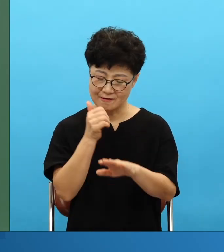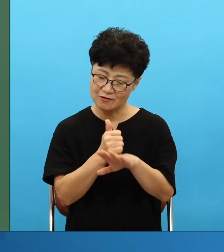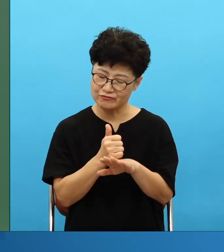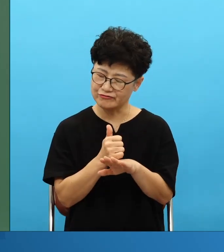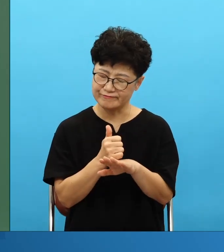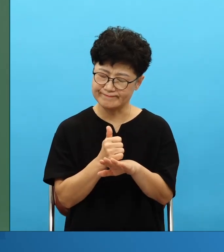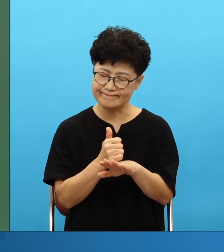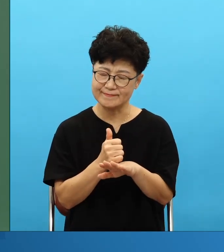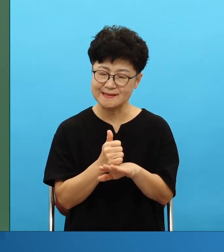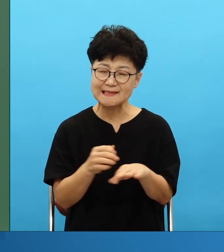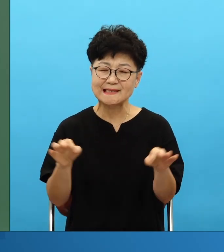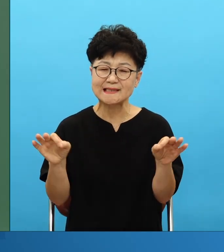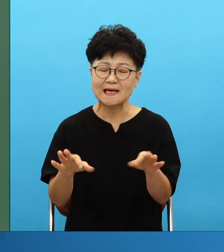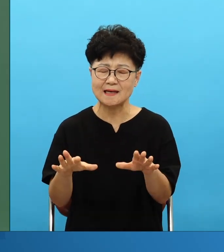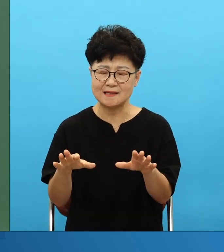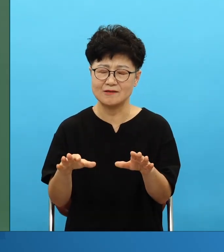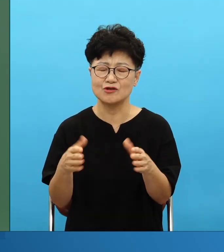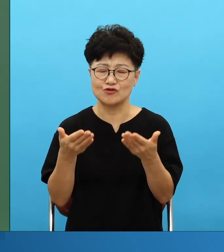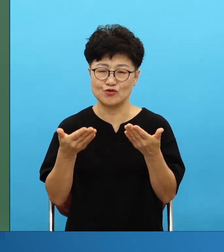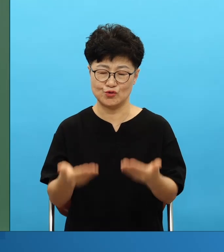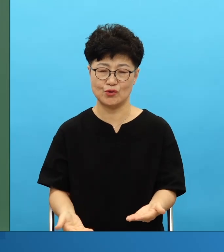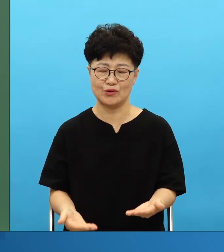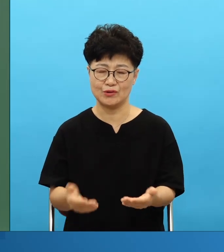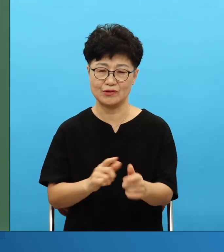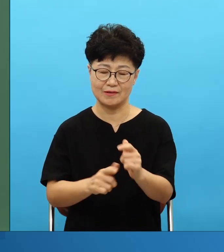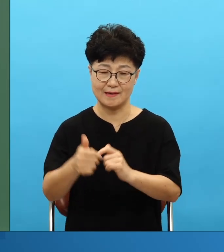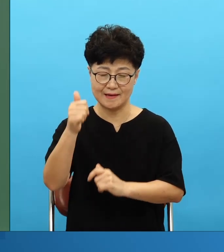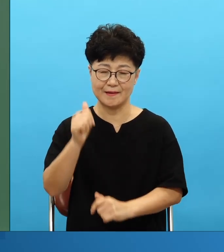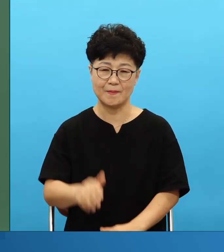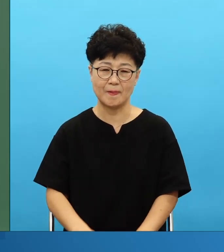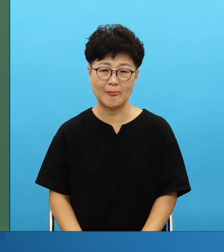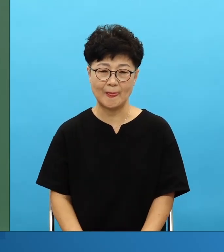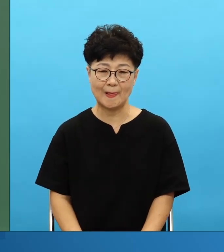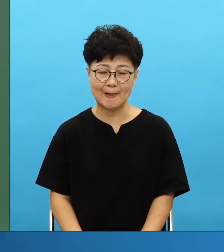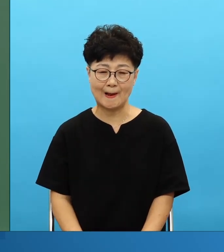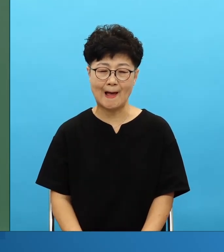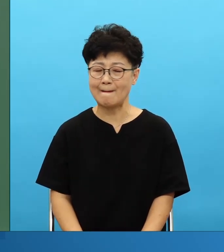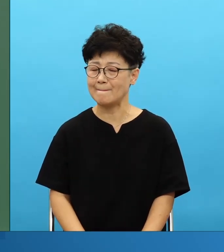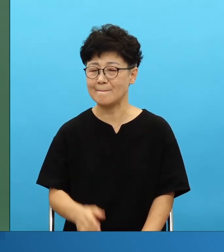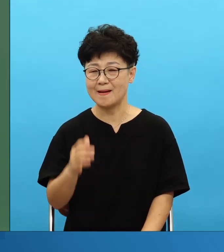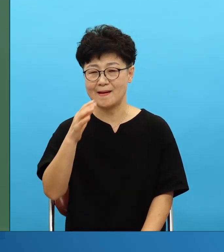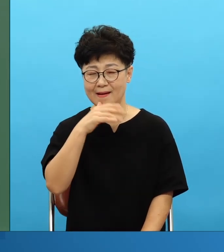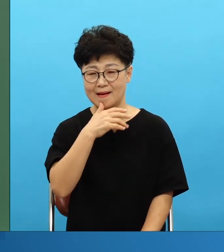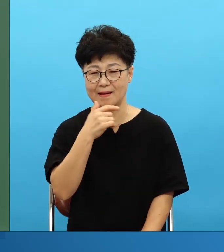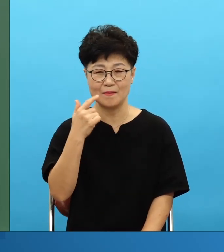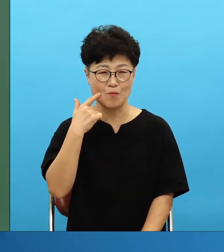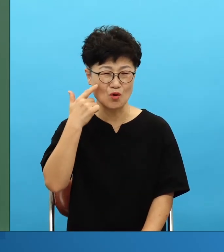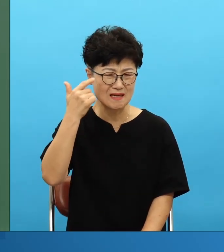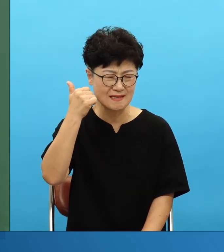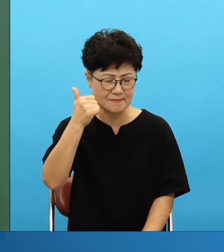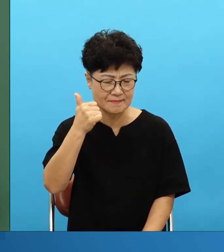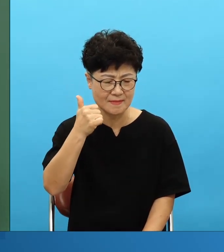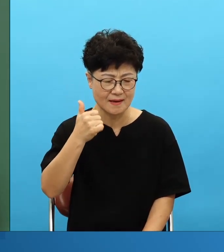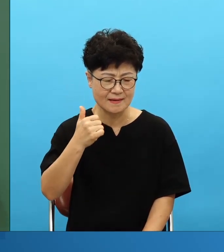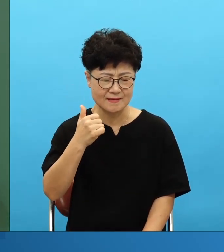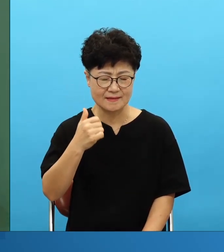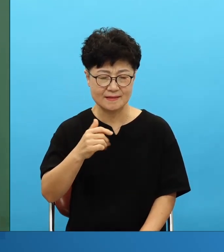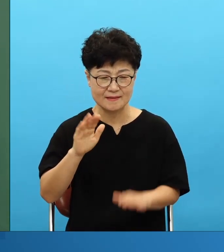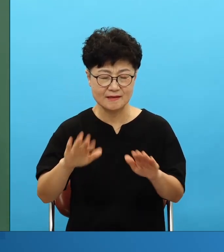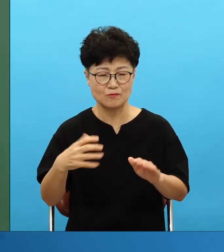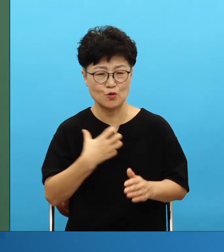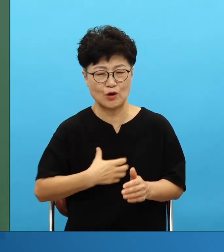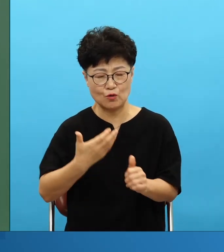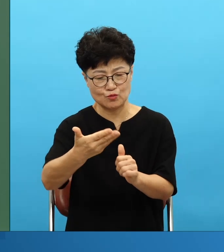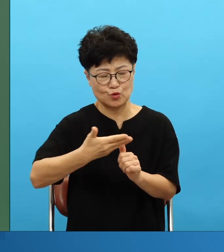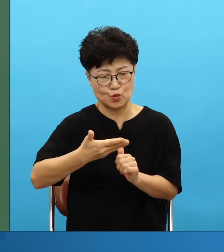to all of that. 저렇게 말해 목사들이 저렇게 나오는데 천천히 해야 되겠구나. The pastors are rising up in such opposition against me, then I think I need to take things a